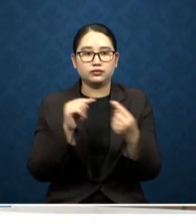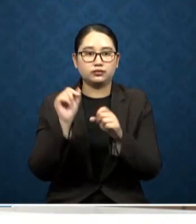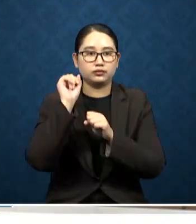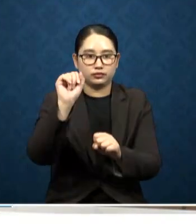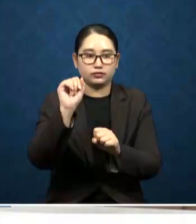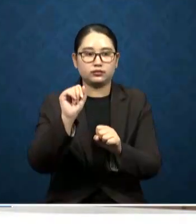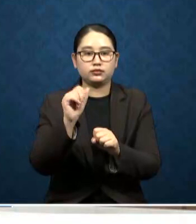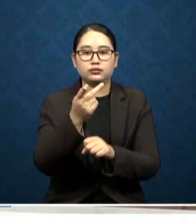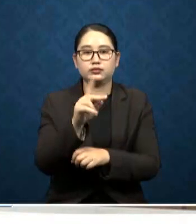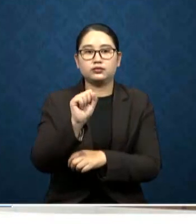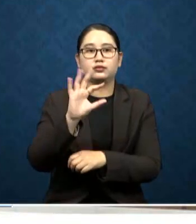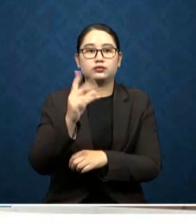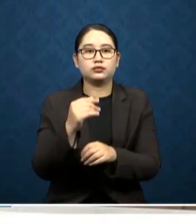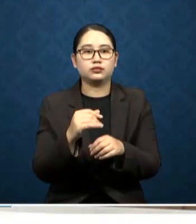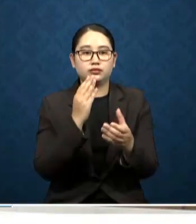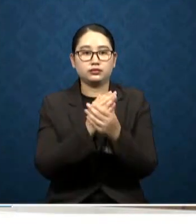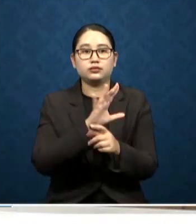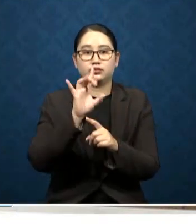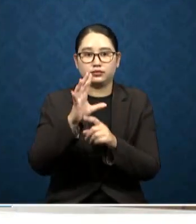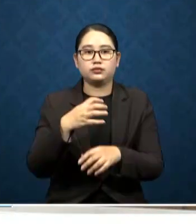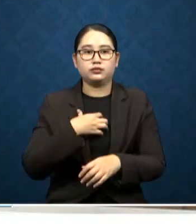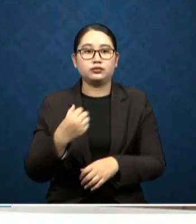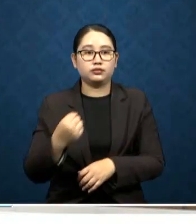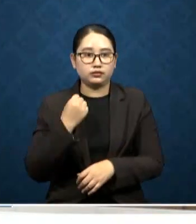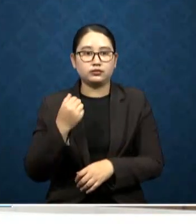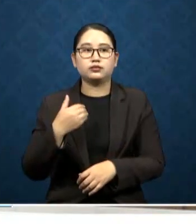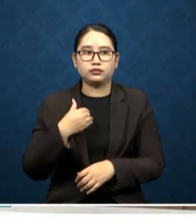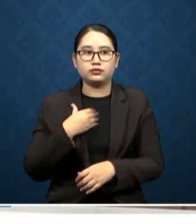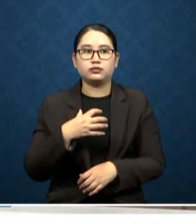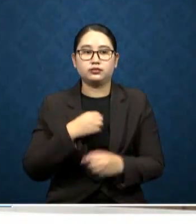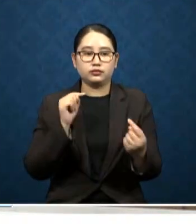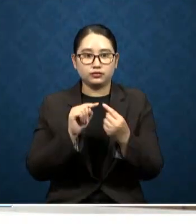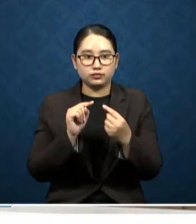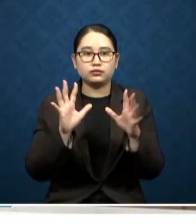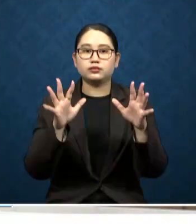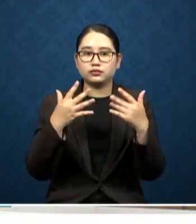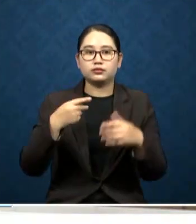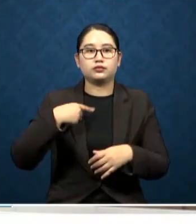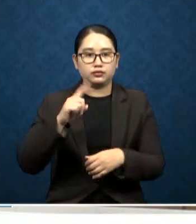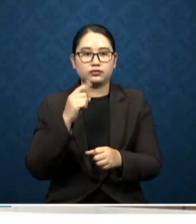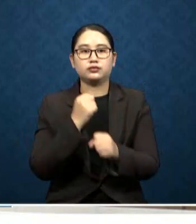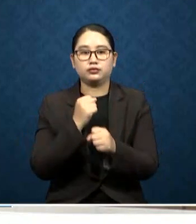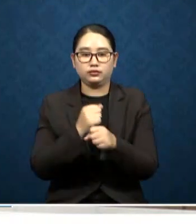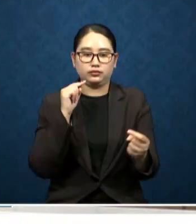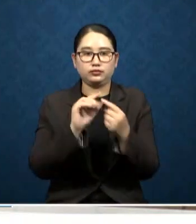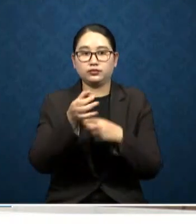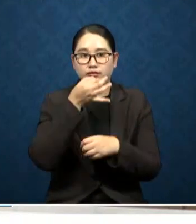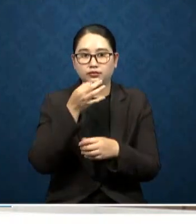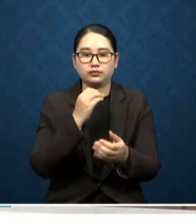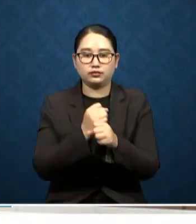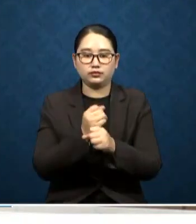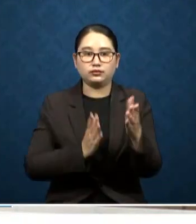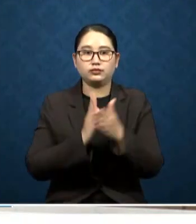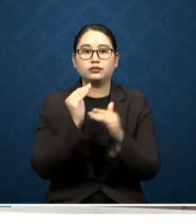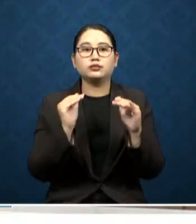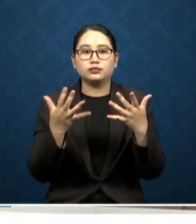คสชฉบับที่ 8มาต้องการที่จะให้เกิดพลังให้เกิดคุณค่าและให้เกิดคุณประการต่ออาชีวศึกษาไม่บรรลุเป้า